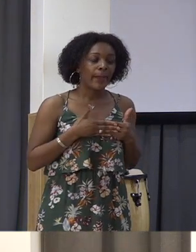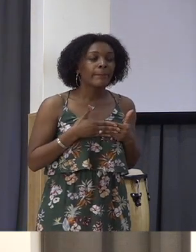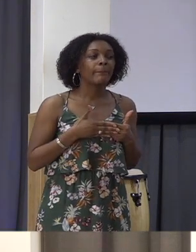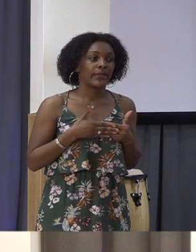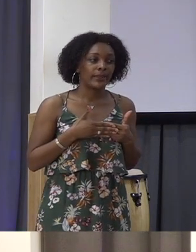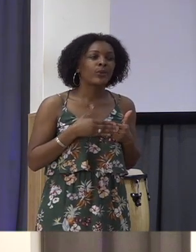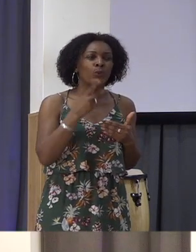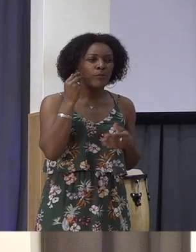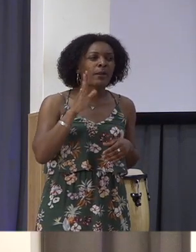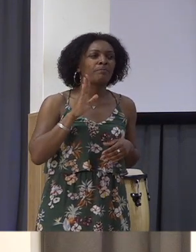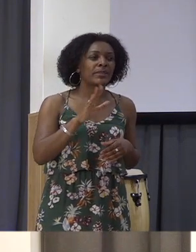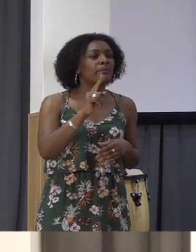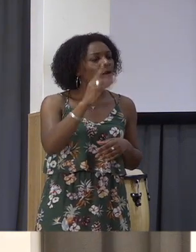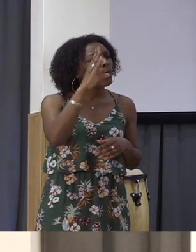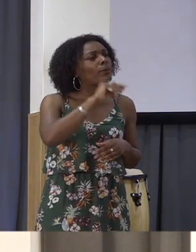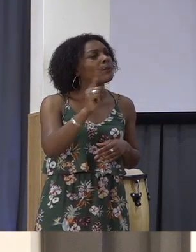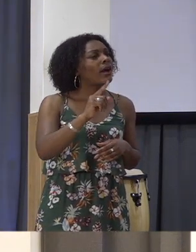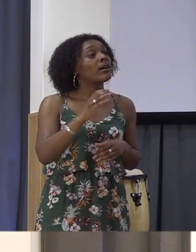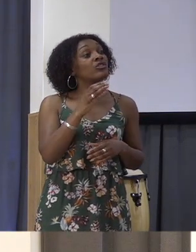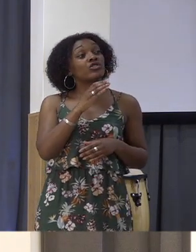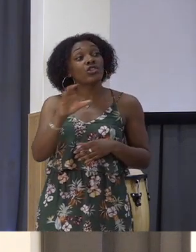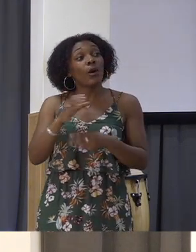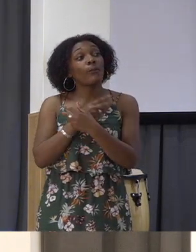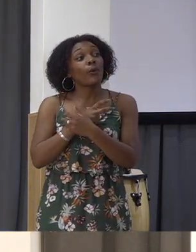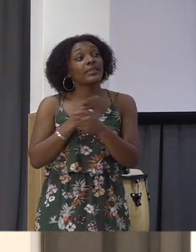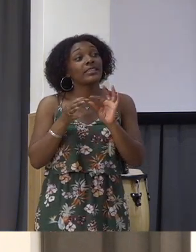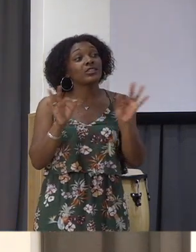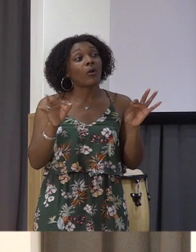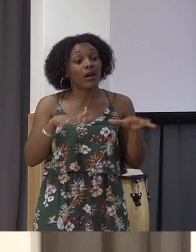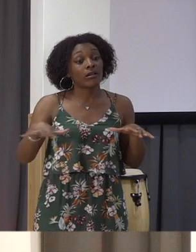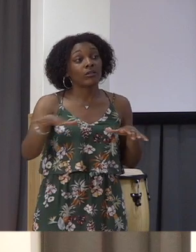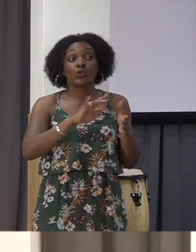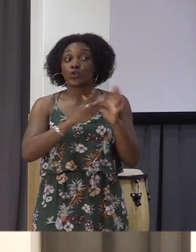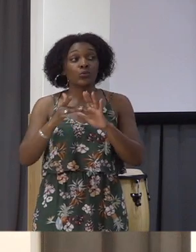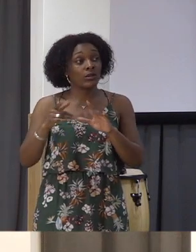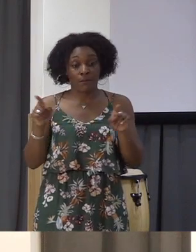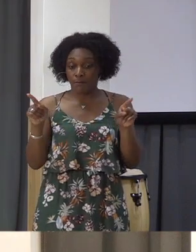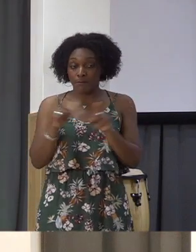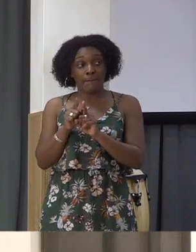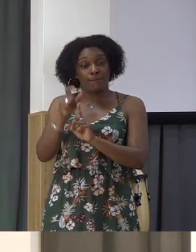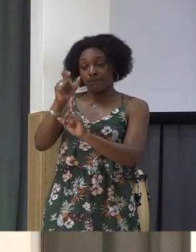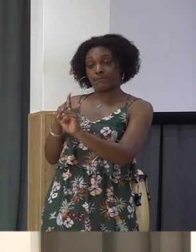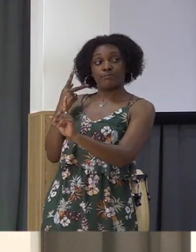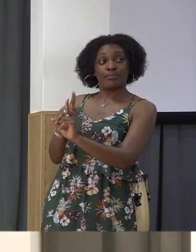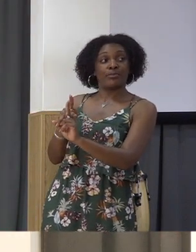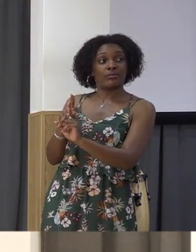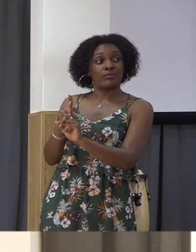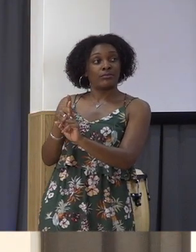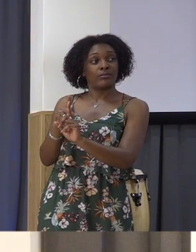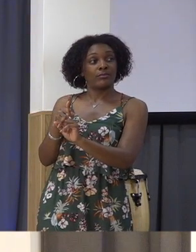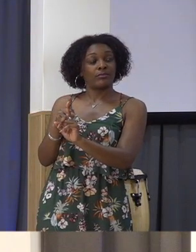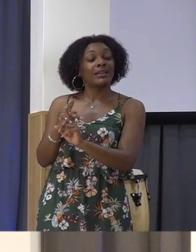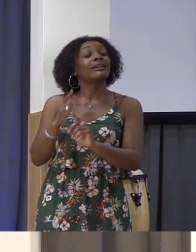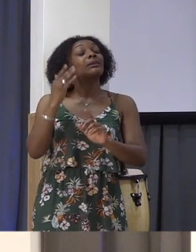Or, toutes les brebis, toutes les 100 brebis font partie de la bergerie. À partir du moment où on comprend